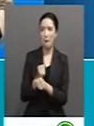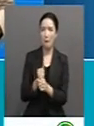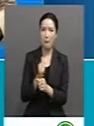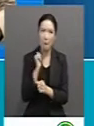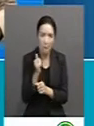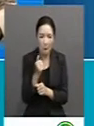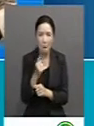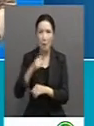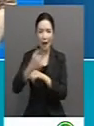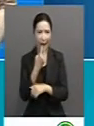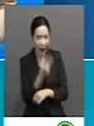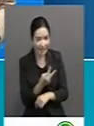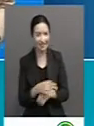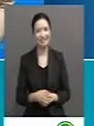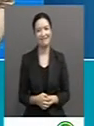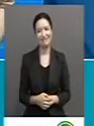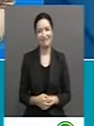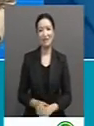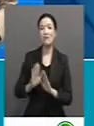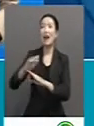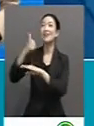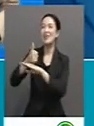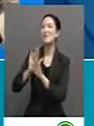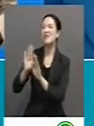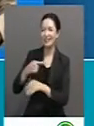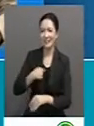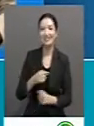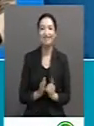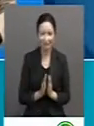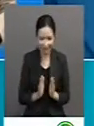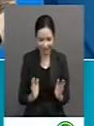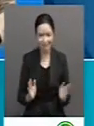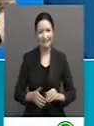าตามมากๆเลยนะคะเนี่ย ฝากถึงเจ้าดาด้วยกันนะครับ ขอบคุณค่ะ ขอบคุณครับ